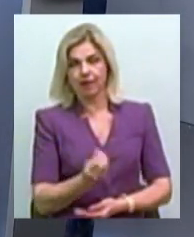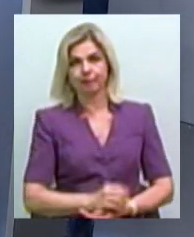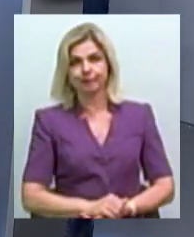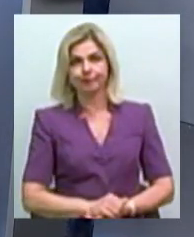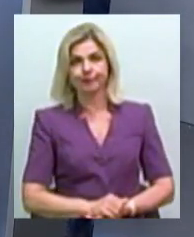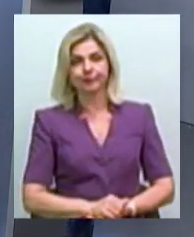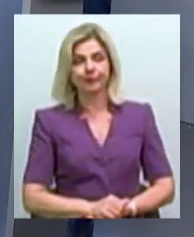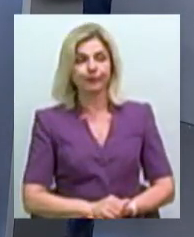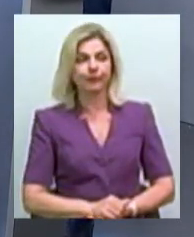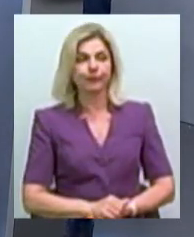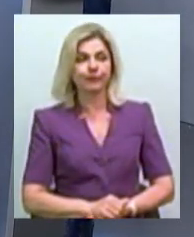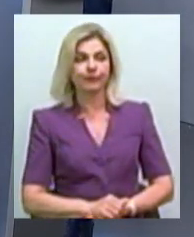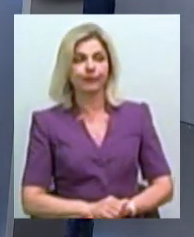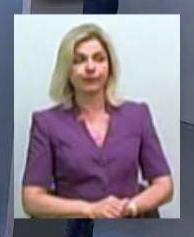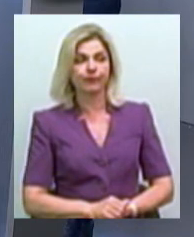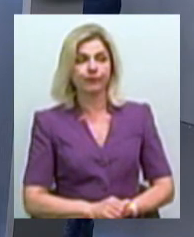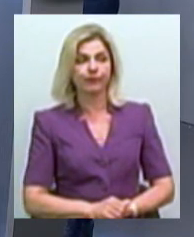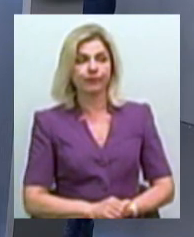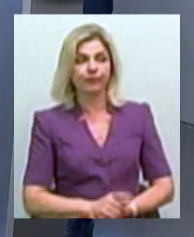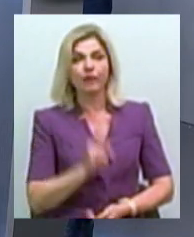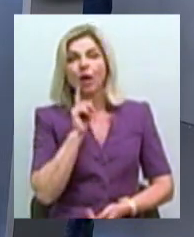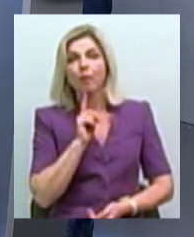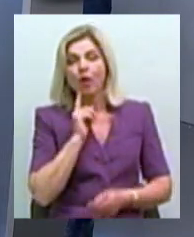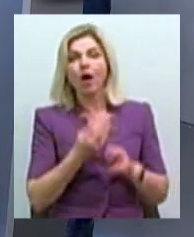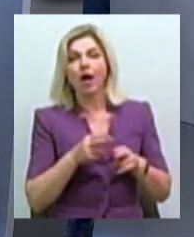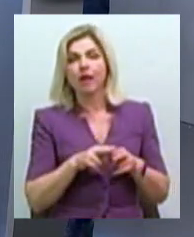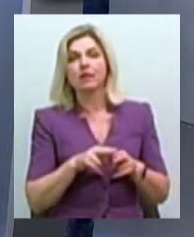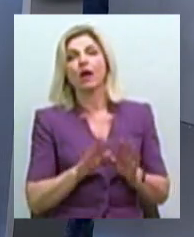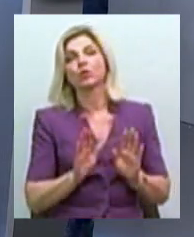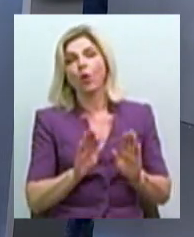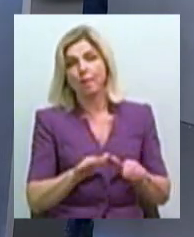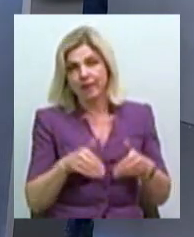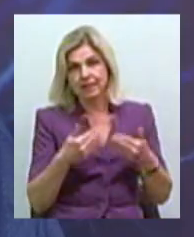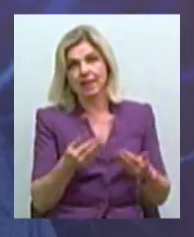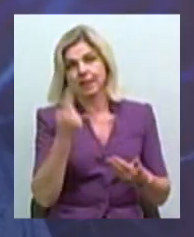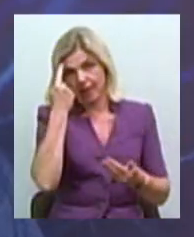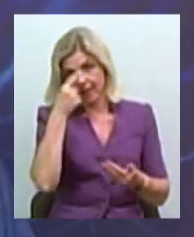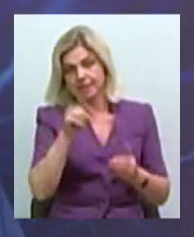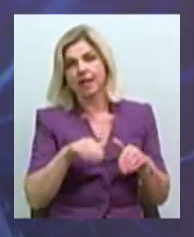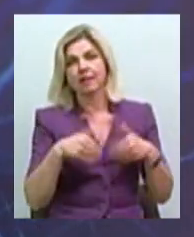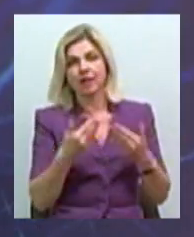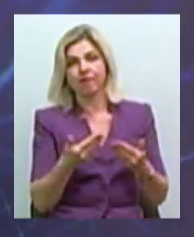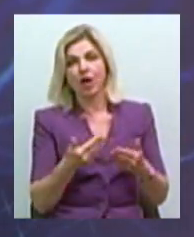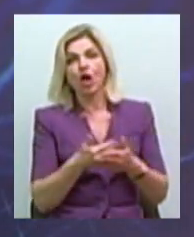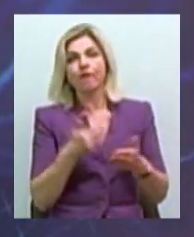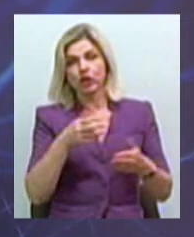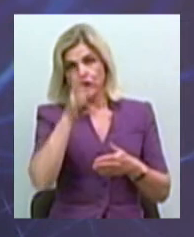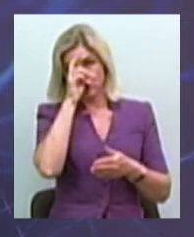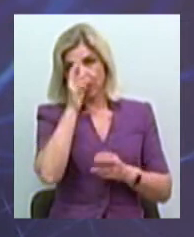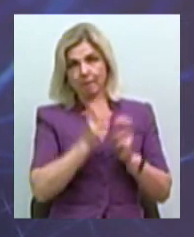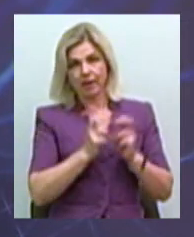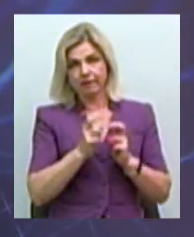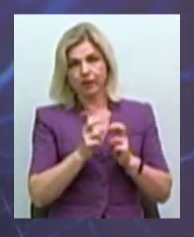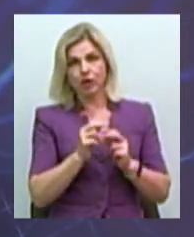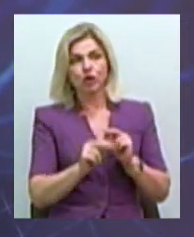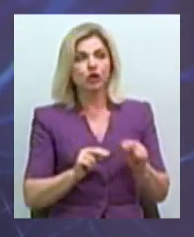Ну, тобто, пока что це... Просто пропозиція, ініціатива. Поки це ініціатива, да. Ну. Від державного підприємства